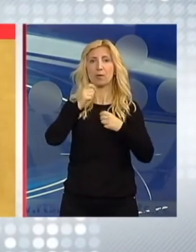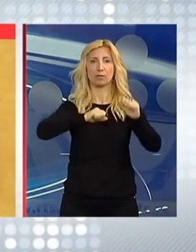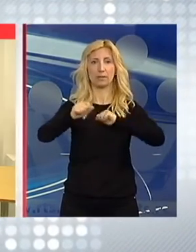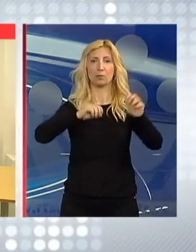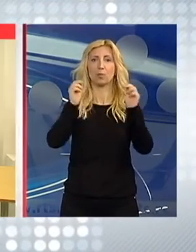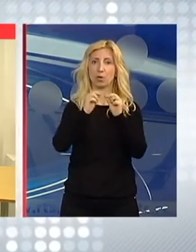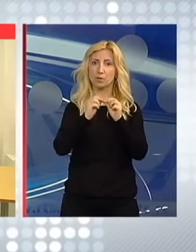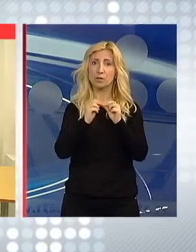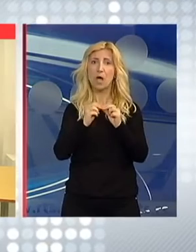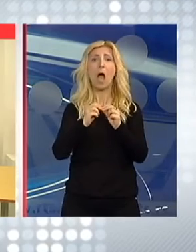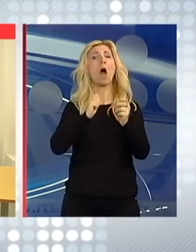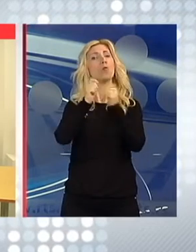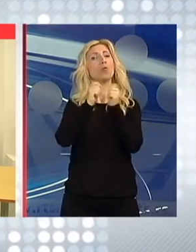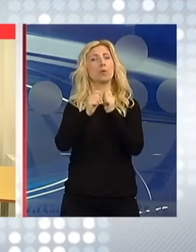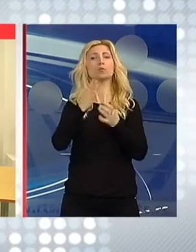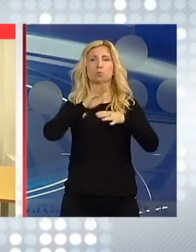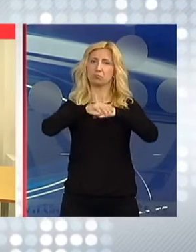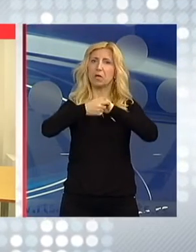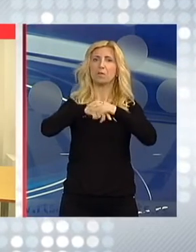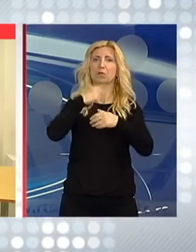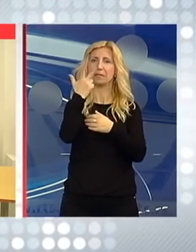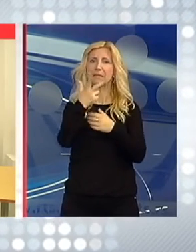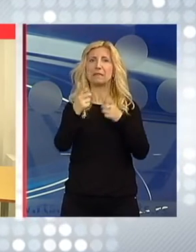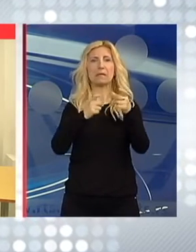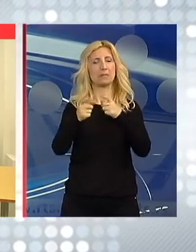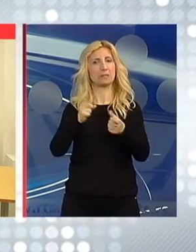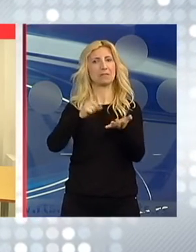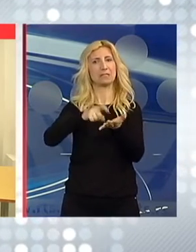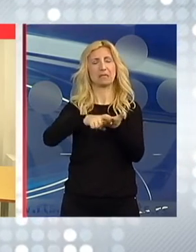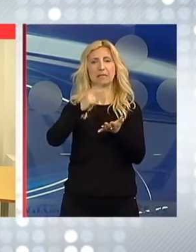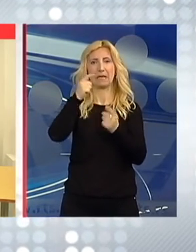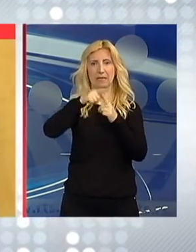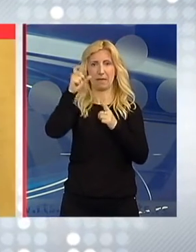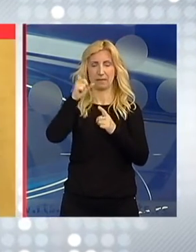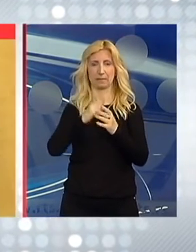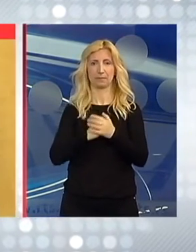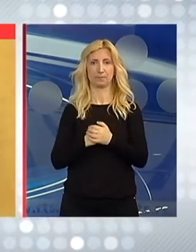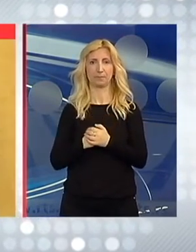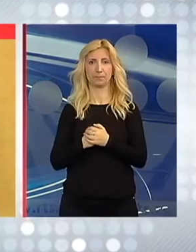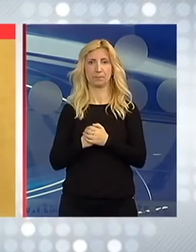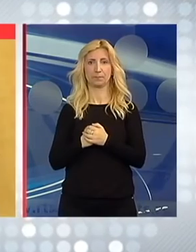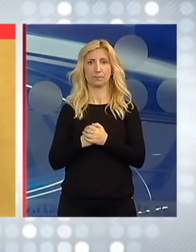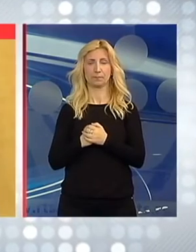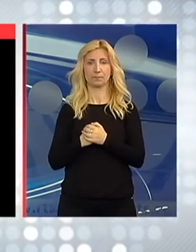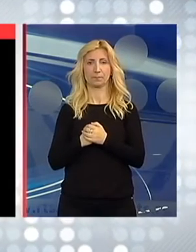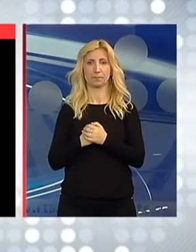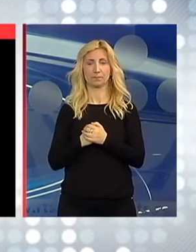direktor Bujošević, a ugovorom su zadovoljna i tri reprezentativna sindikata RTS-a.